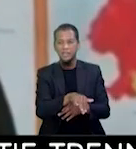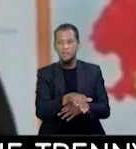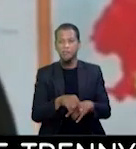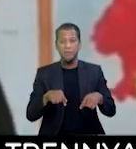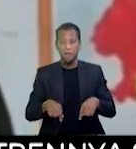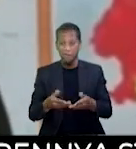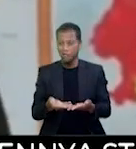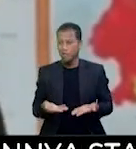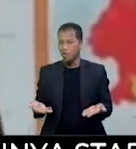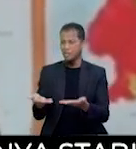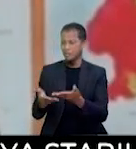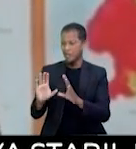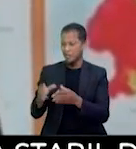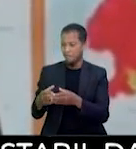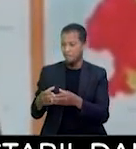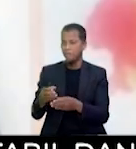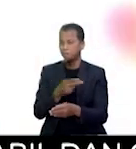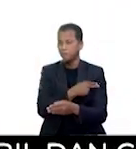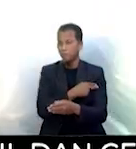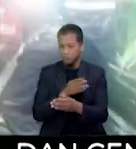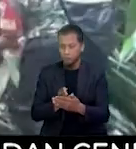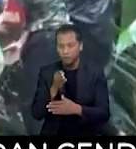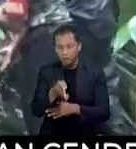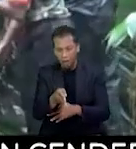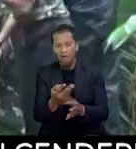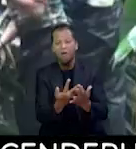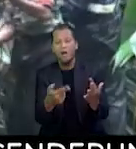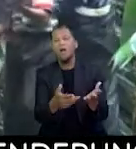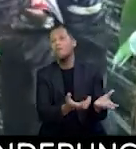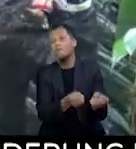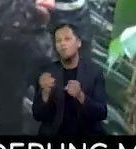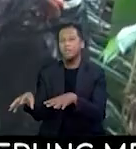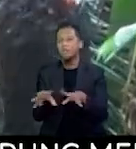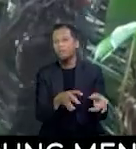anggota kami sekarang dalam proses evakuasi.